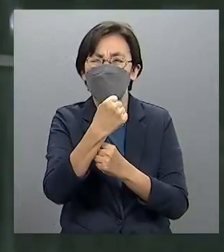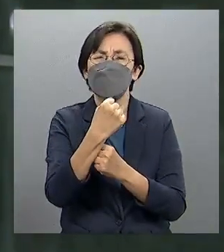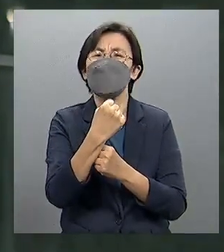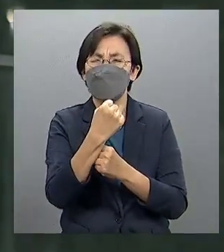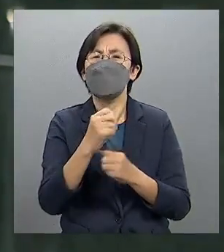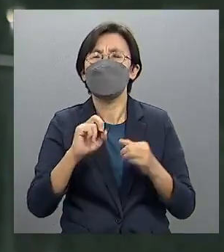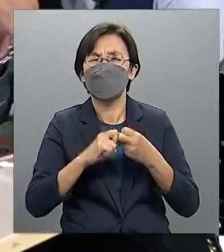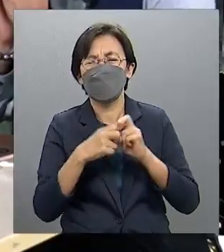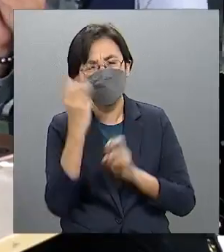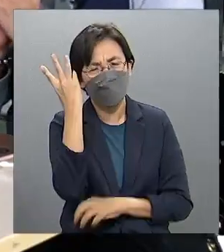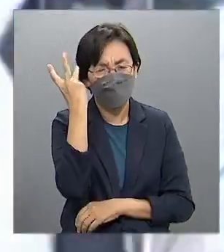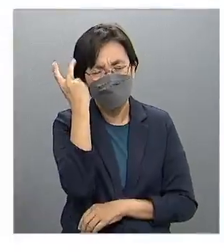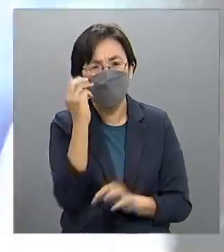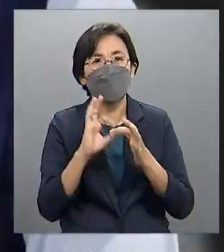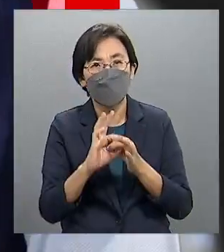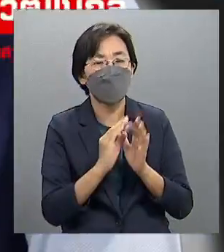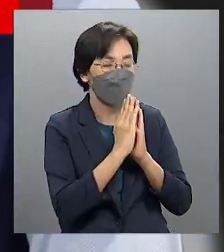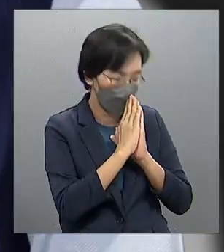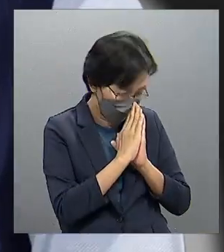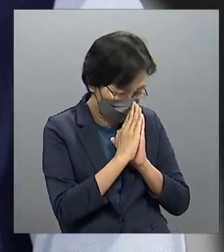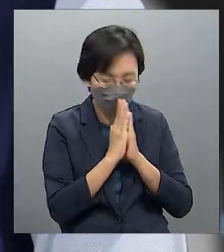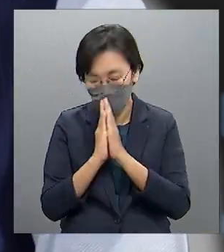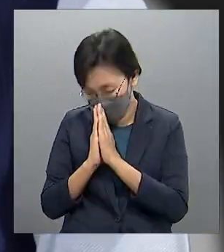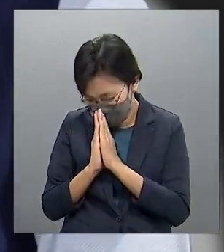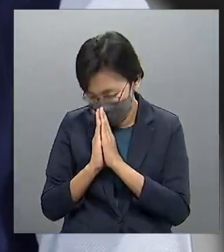อาจารย์ฝนสวัสดีครับ สวัสดีครับ